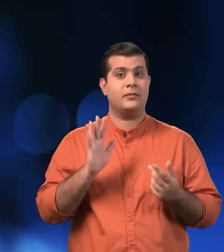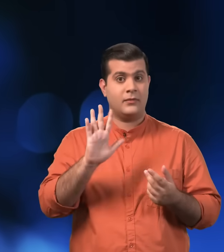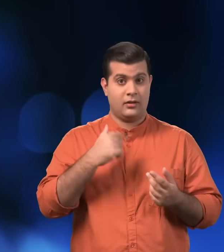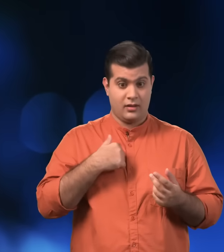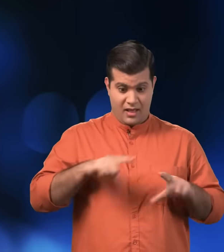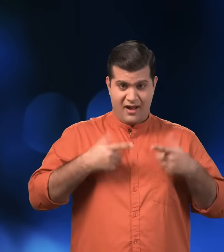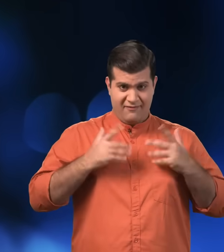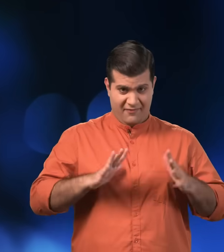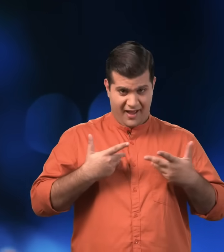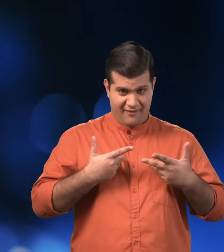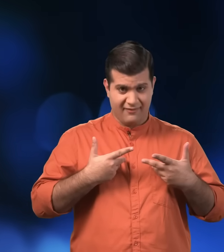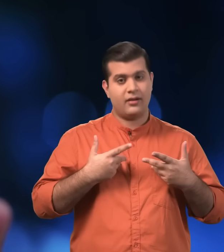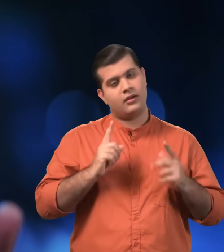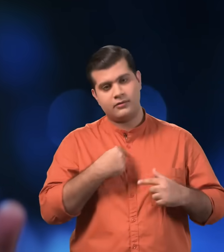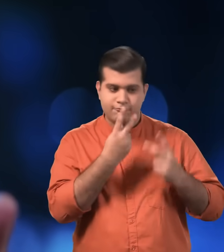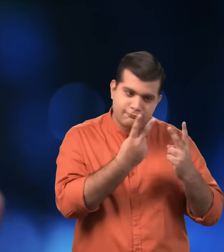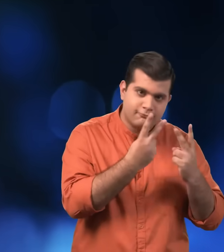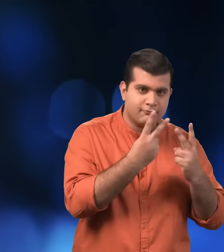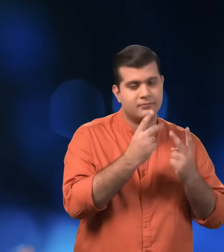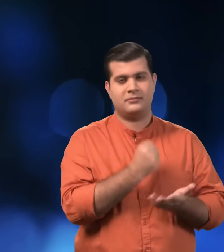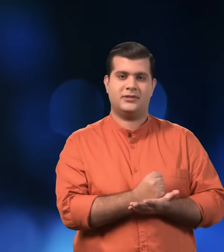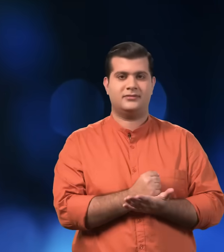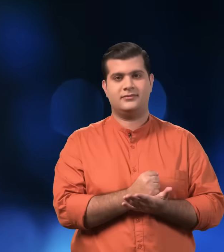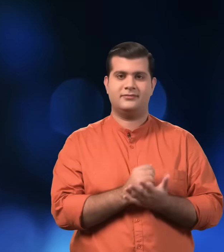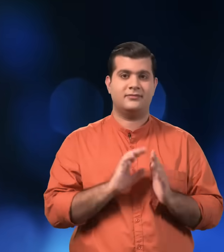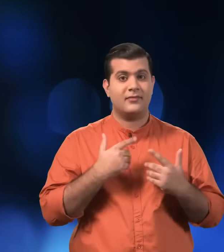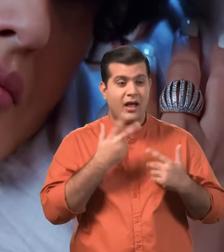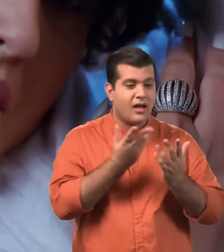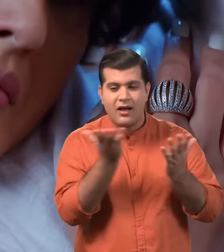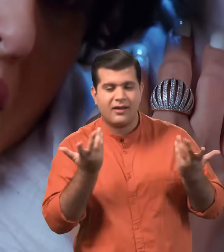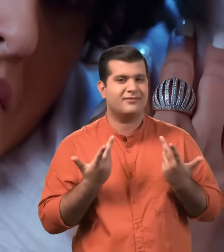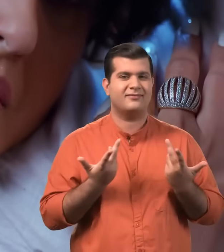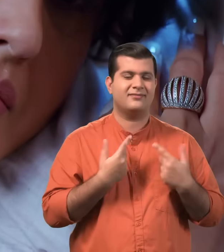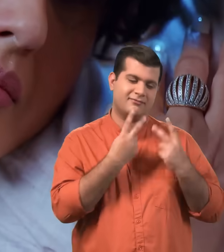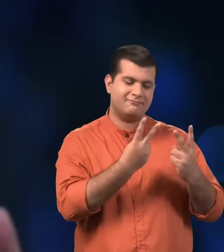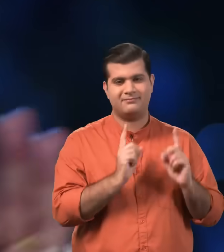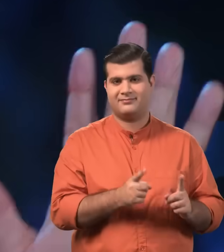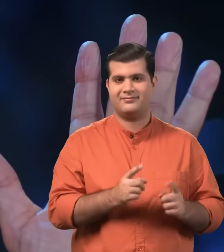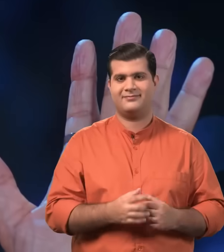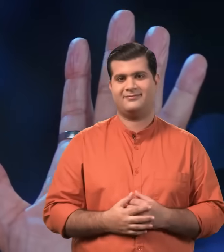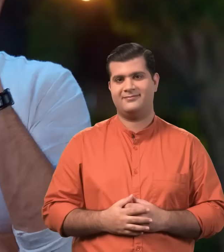होगी, लेकिन जब तक अब जिंदा है हमें ध्यान तो रखना ही पड़ेगा और कोई चारा ही नहीं है।